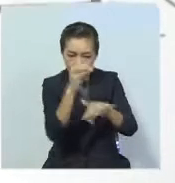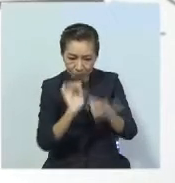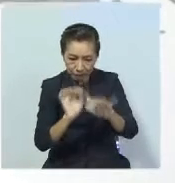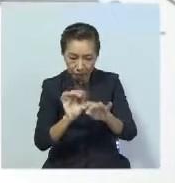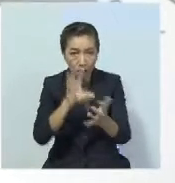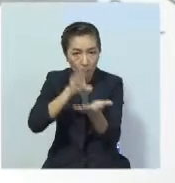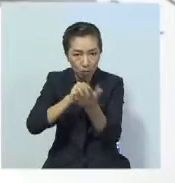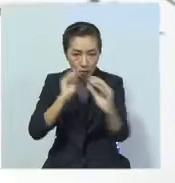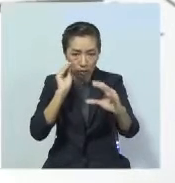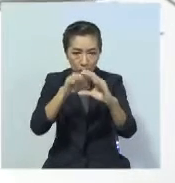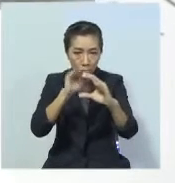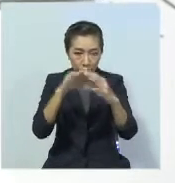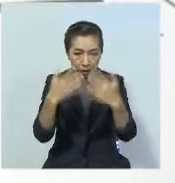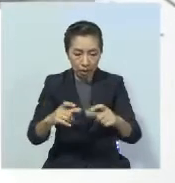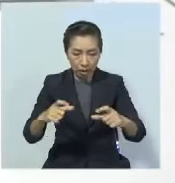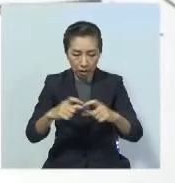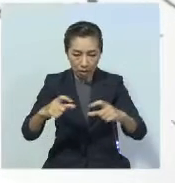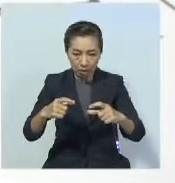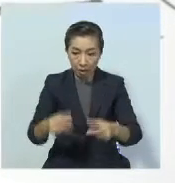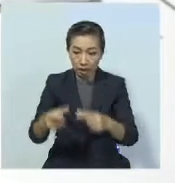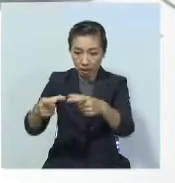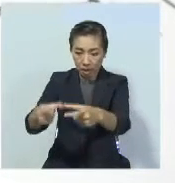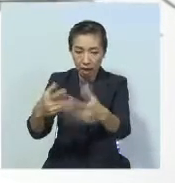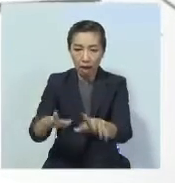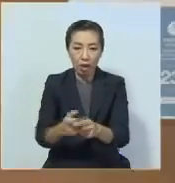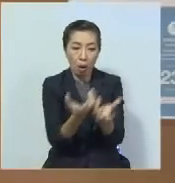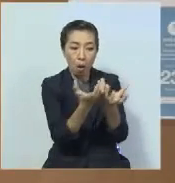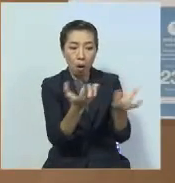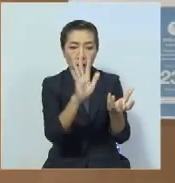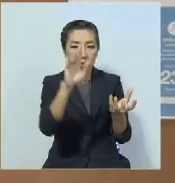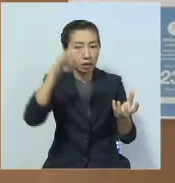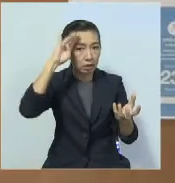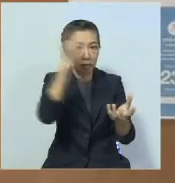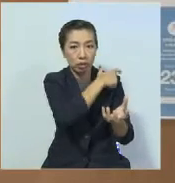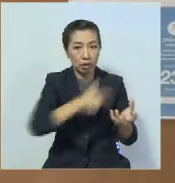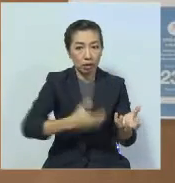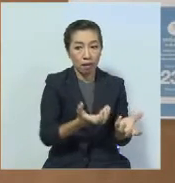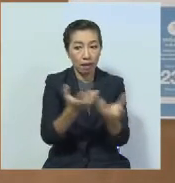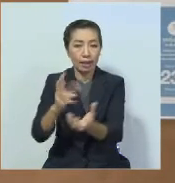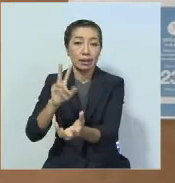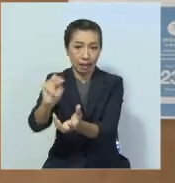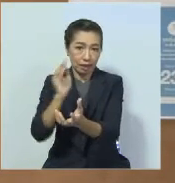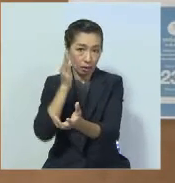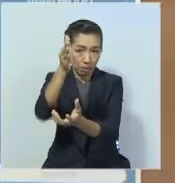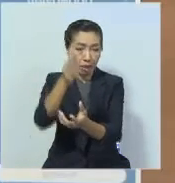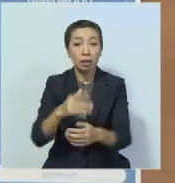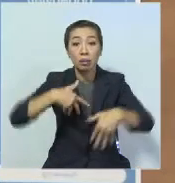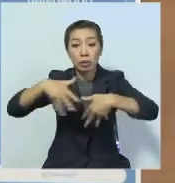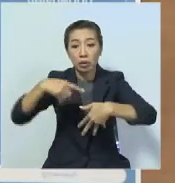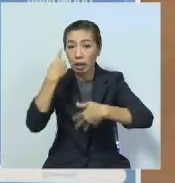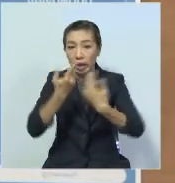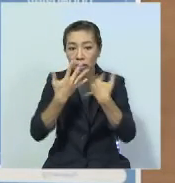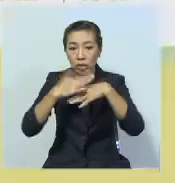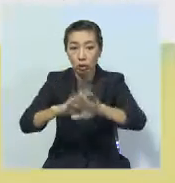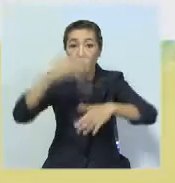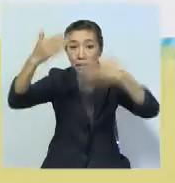บัตรแสดงเลขประจำตัวแล้วก็นัดวันรับสิ่งของพระราชทานค่ะ สำหรับประชาชนที่ประสงค์จะเข้าร่วมกิจกรรม